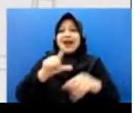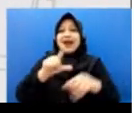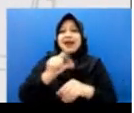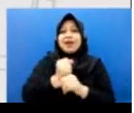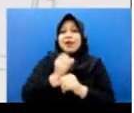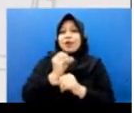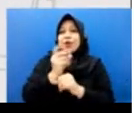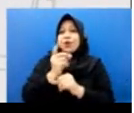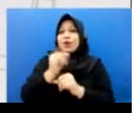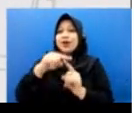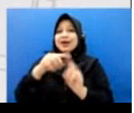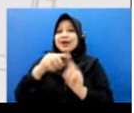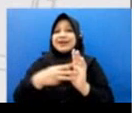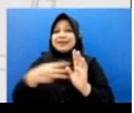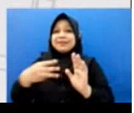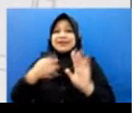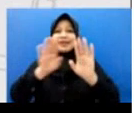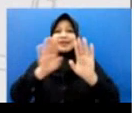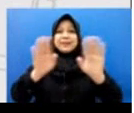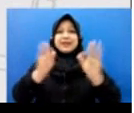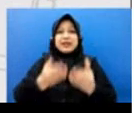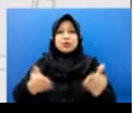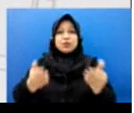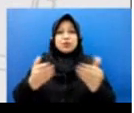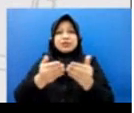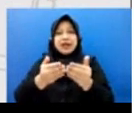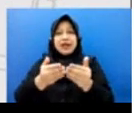itu punya karakteristik khusus.